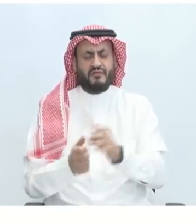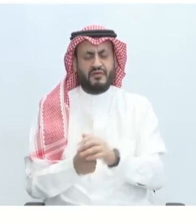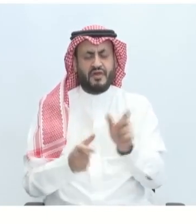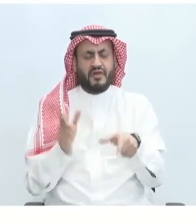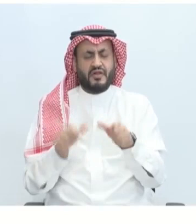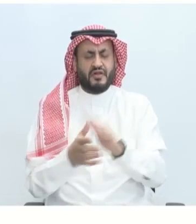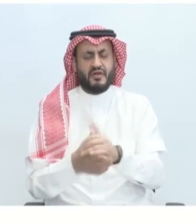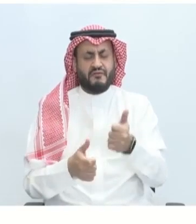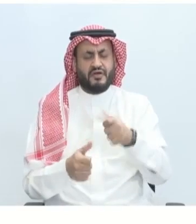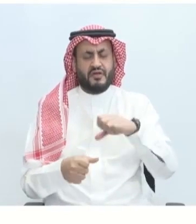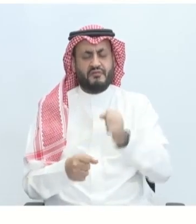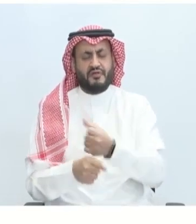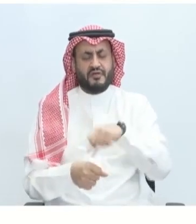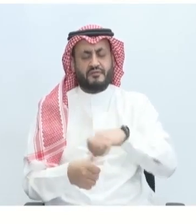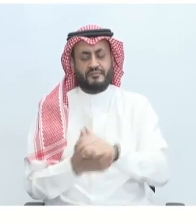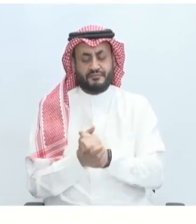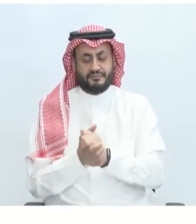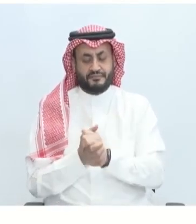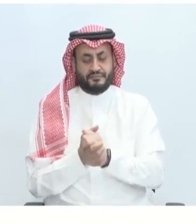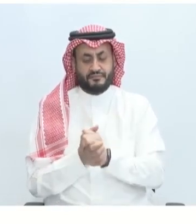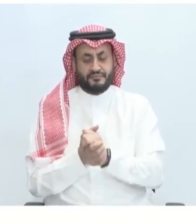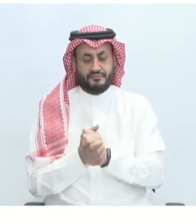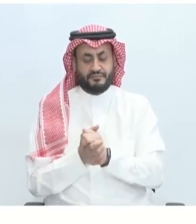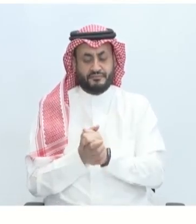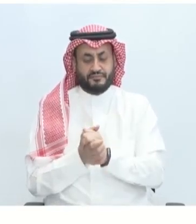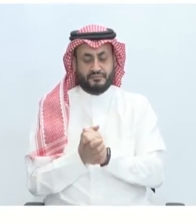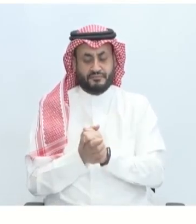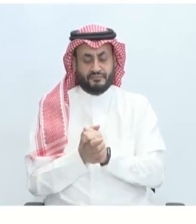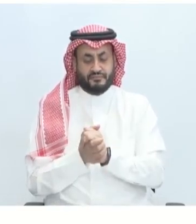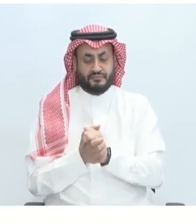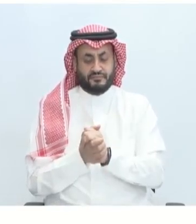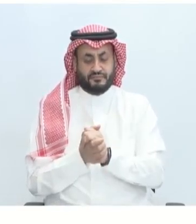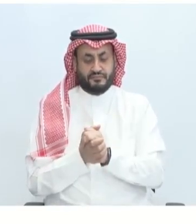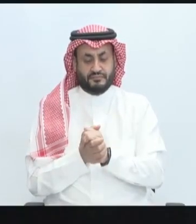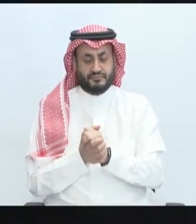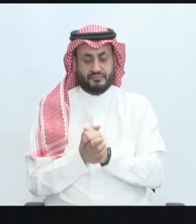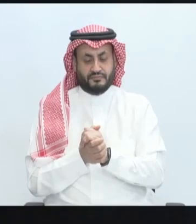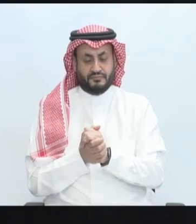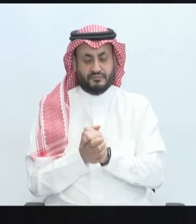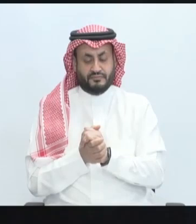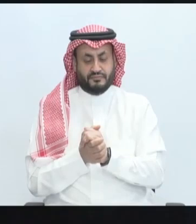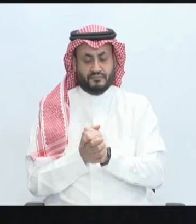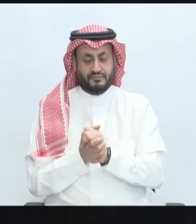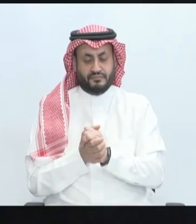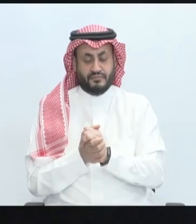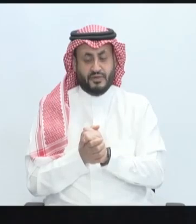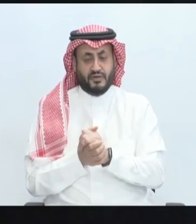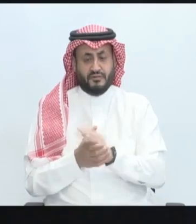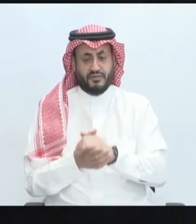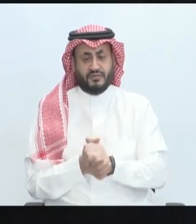والصف عم من اساء وظلم بهذا نكون الحمد انتهينا اشكر لكم تفاعلكم